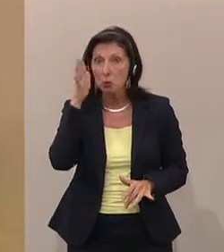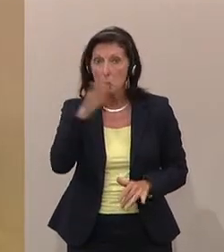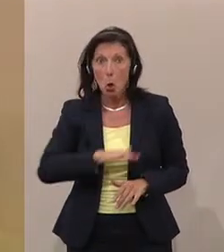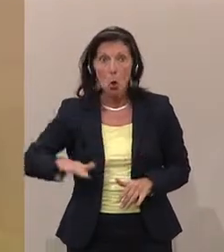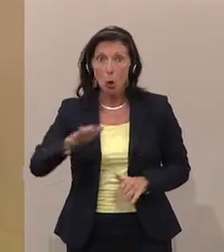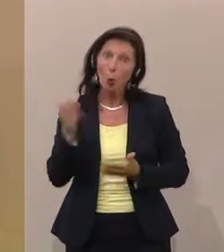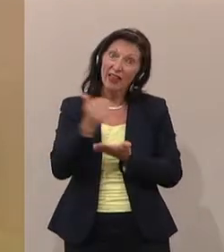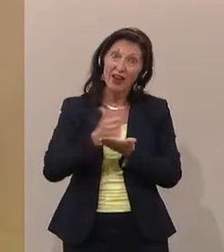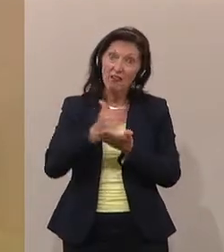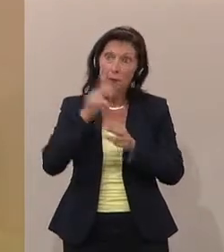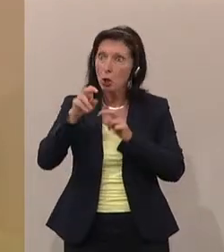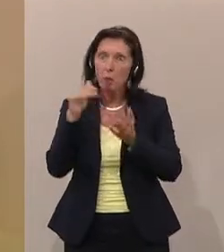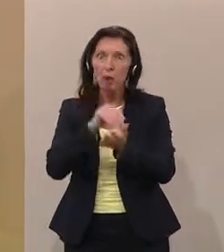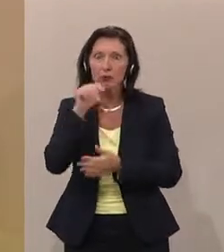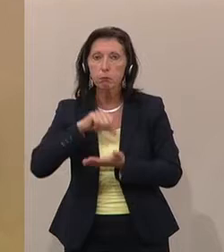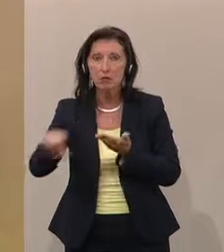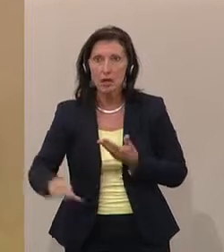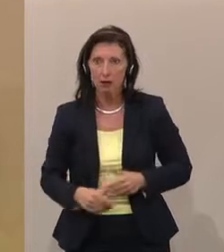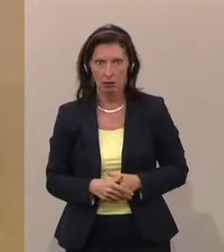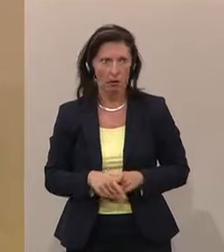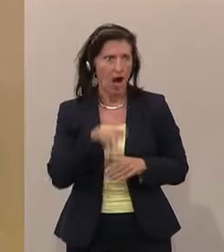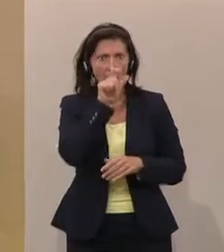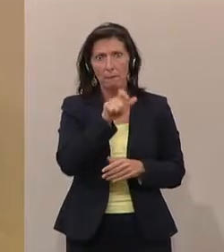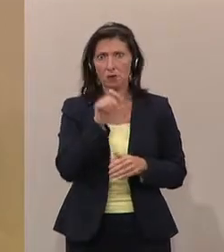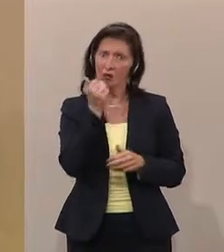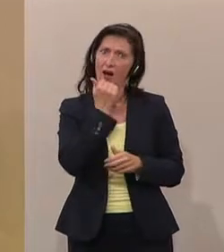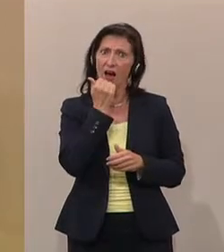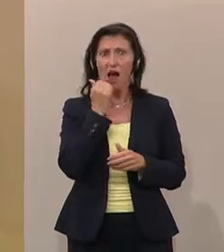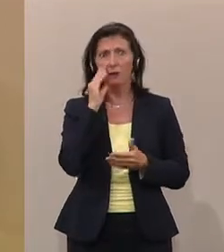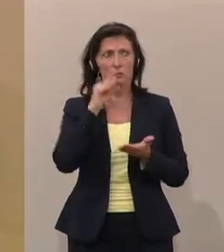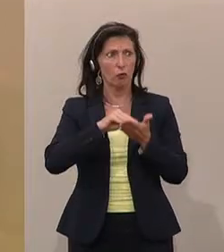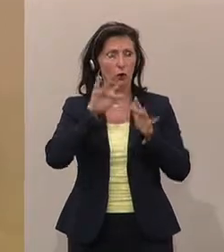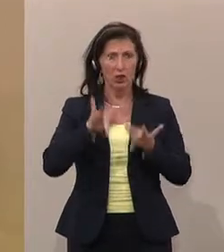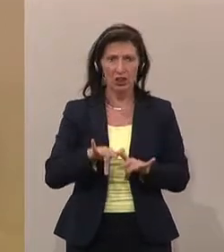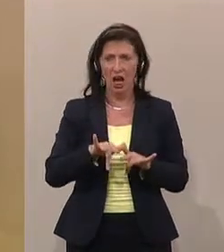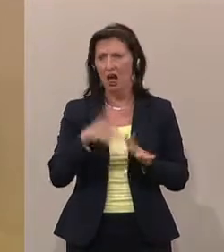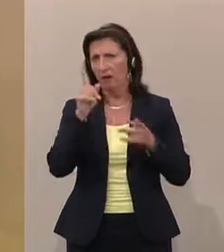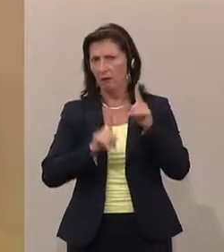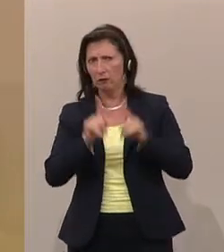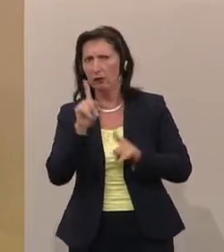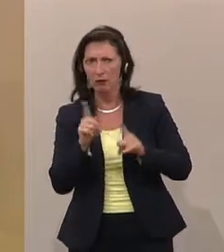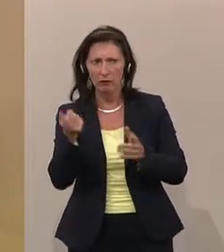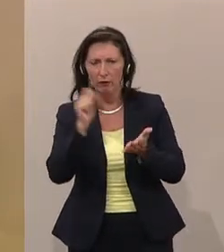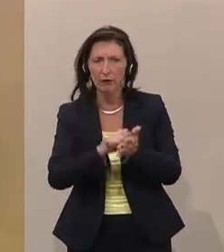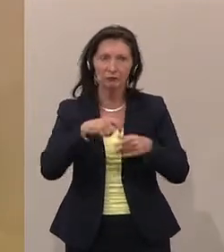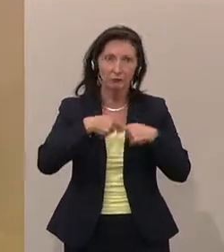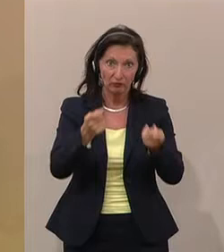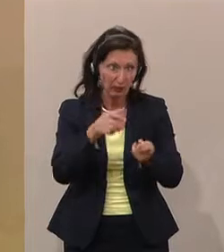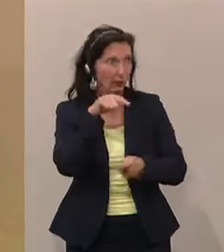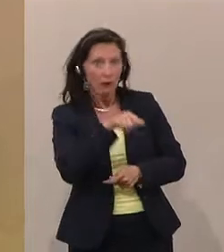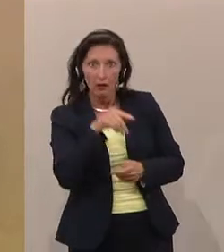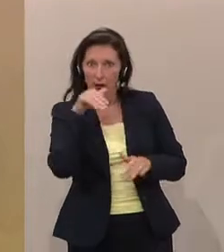Grunderwerbsteuer zahlen müssen. Gilt leider nicht für jemanden, der eine Eigentumswohnung, der ein Eigenheim, der einen Schrebergarten kauft oder verkauft. Die müssen es